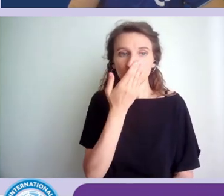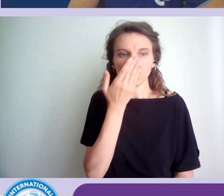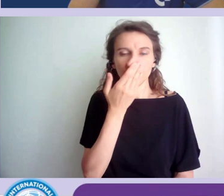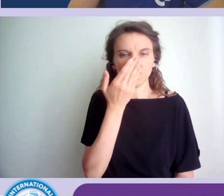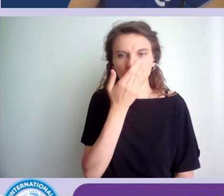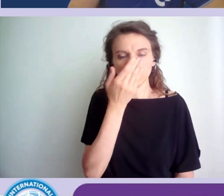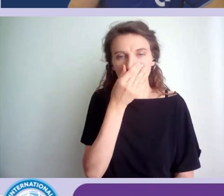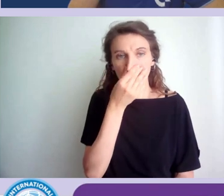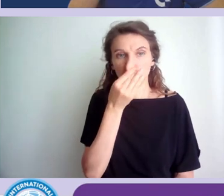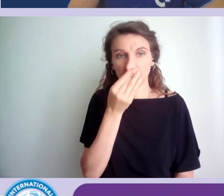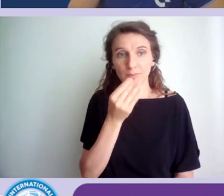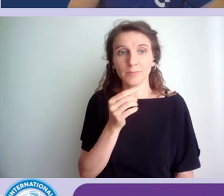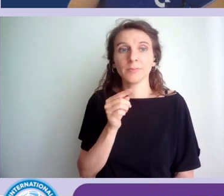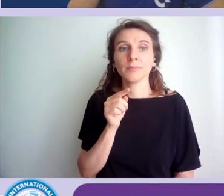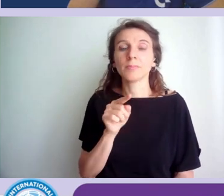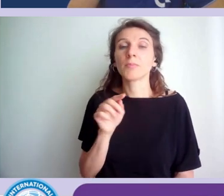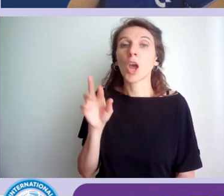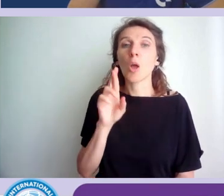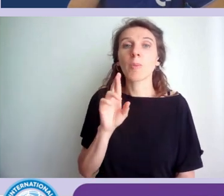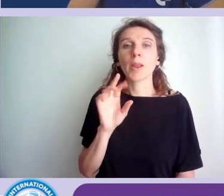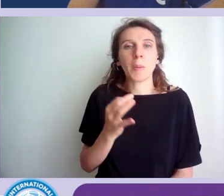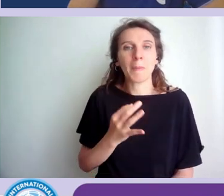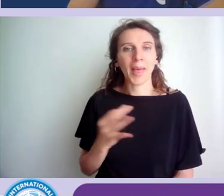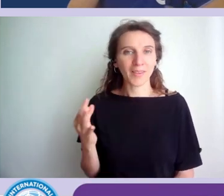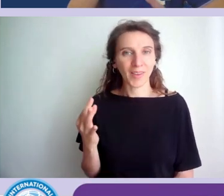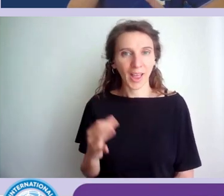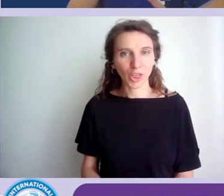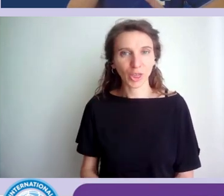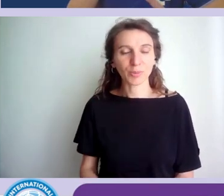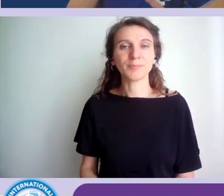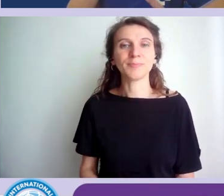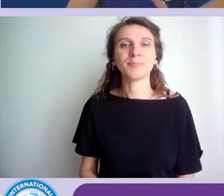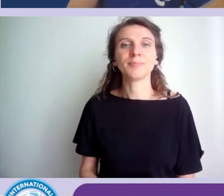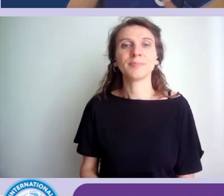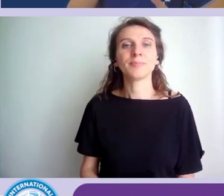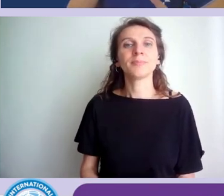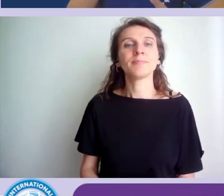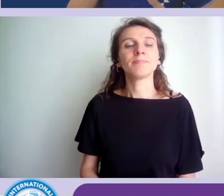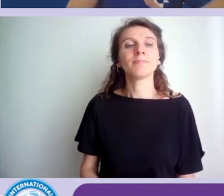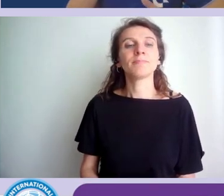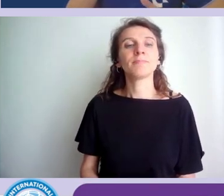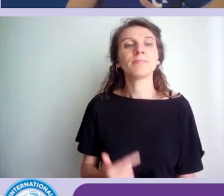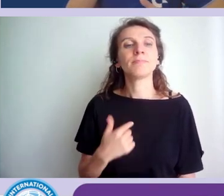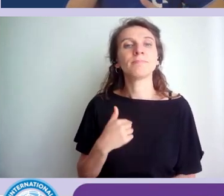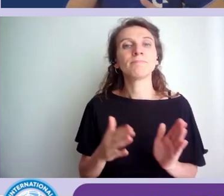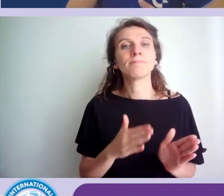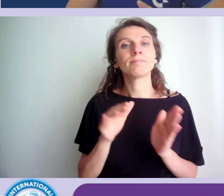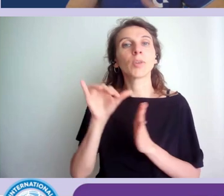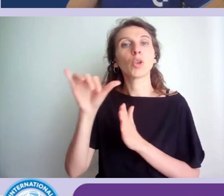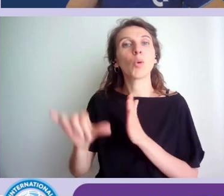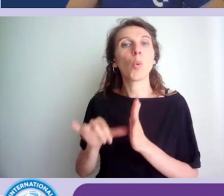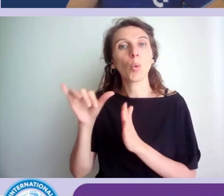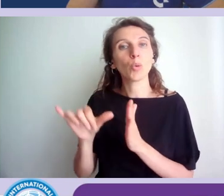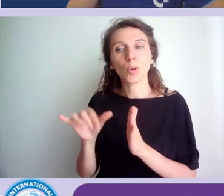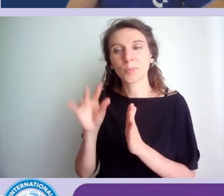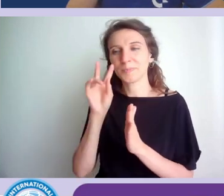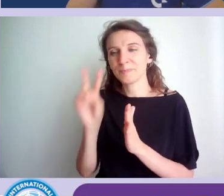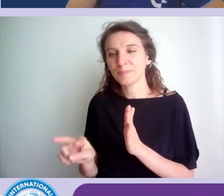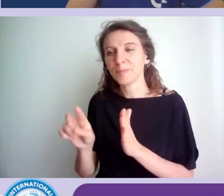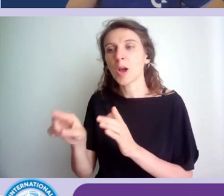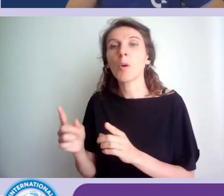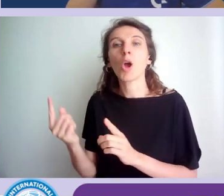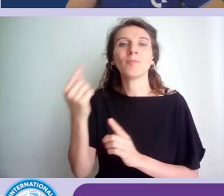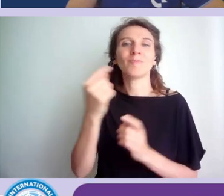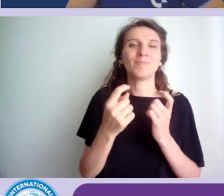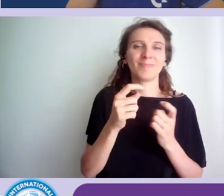uso Perfetto Ottimo allora e passo un attimo su YouTube poi torno alle domande